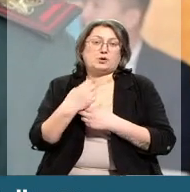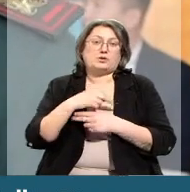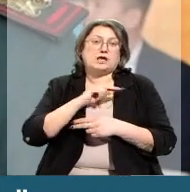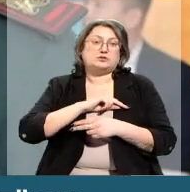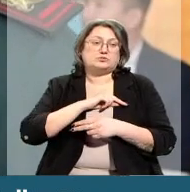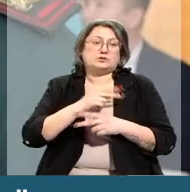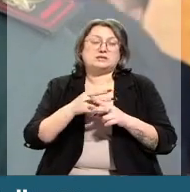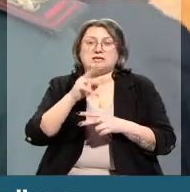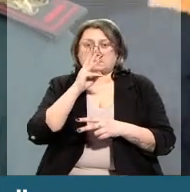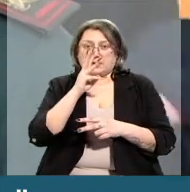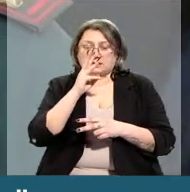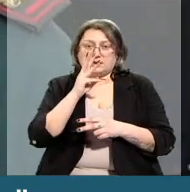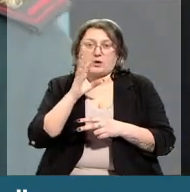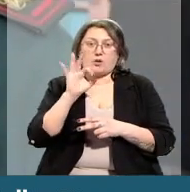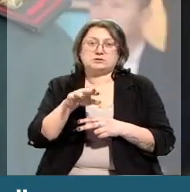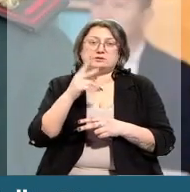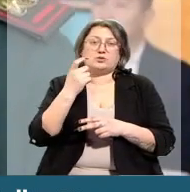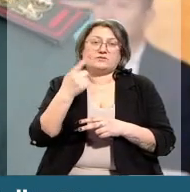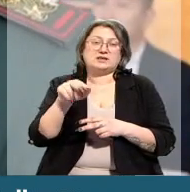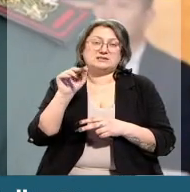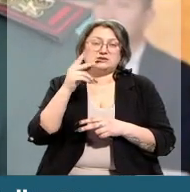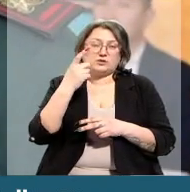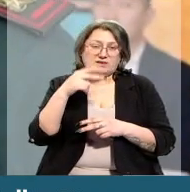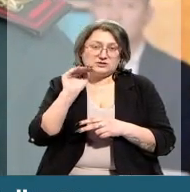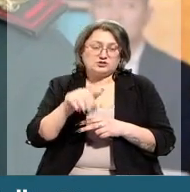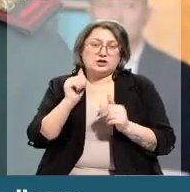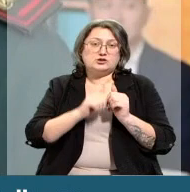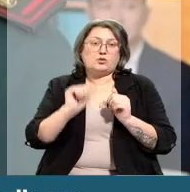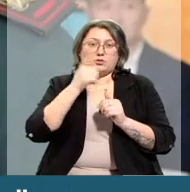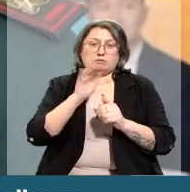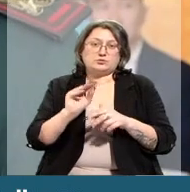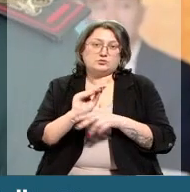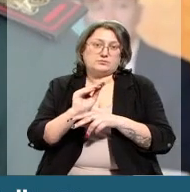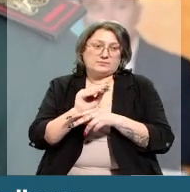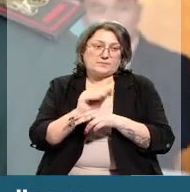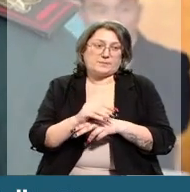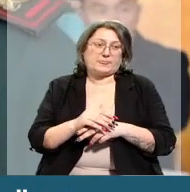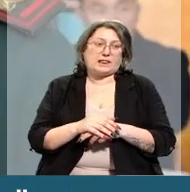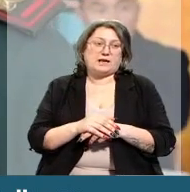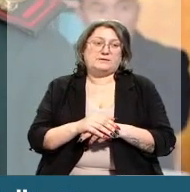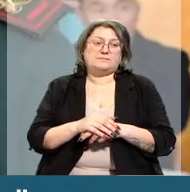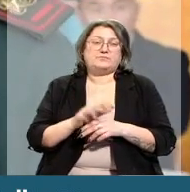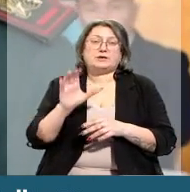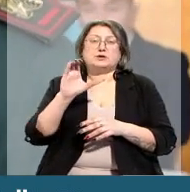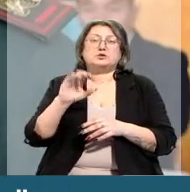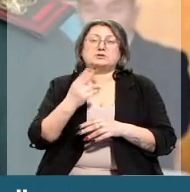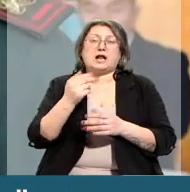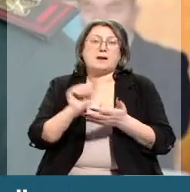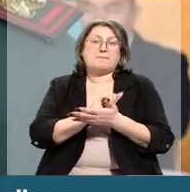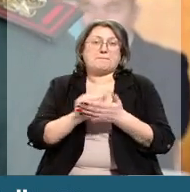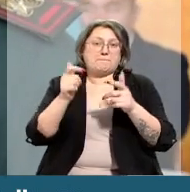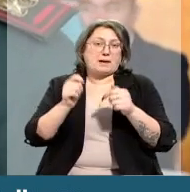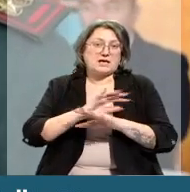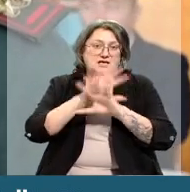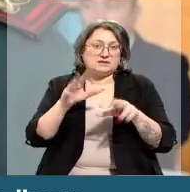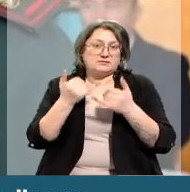службу. Это зарплата от 120 тысяч, которая ежегодно будет расти, весь социальный пакет, который предусмотрен